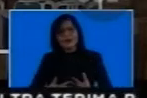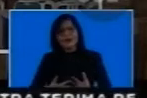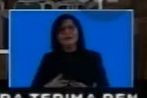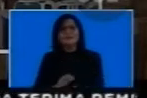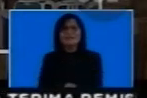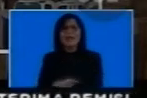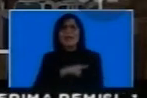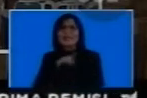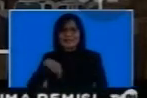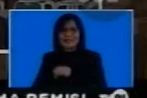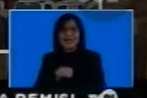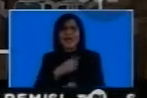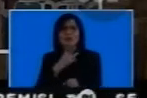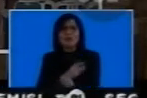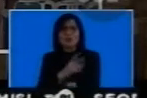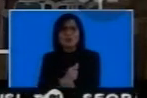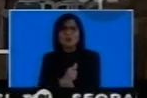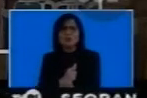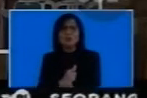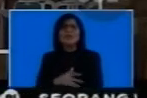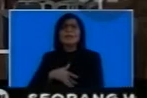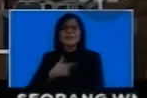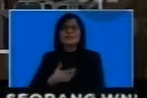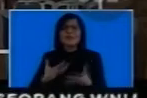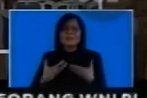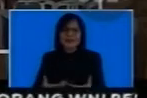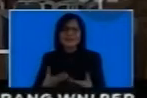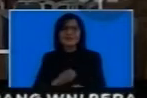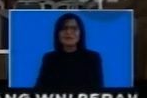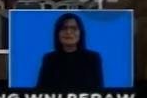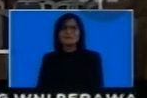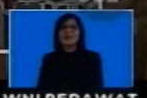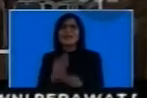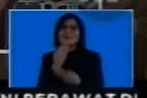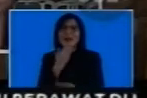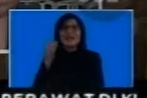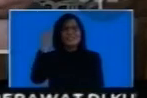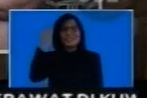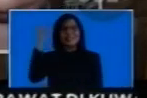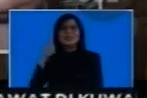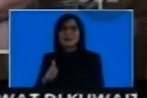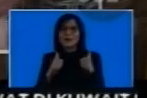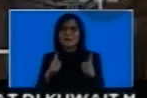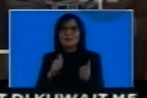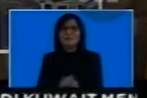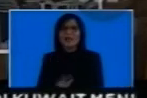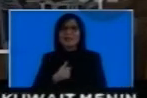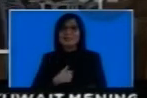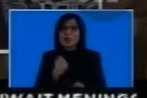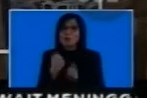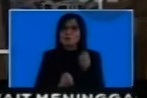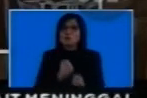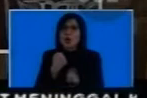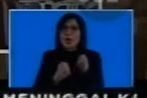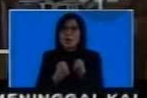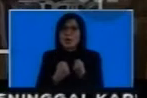untuk menjadikan visi itu suatu realita, walaupun 5 tahun ini hanya waktu yang sangat pendek.